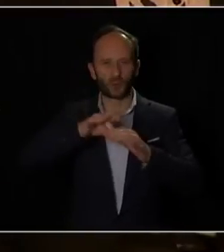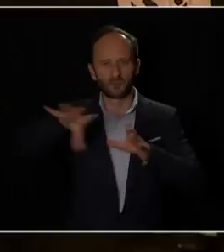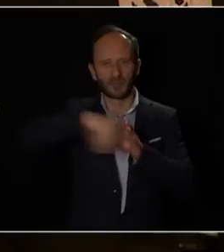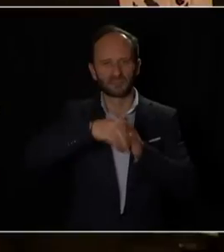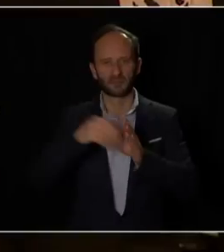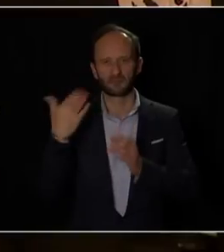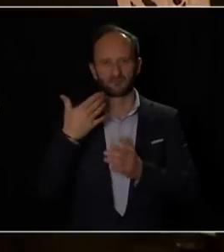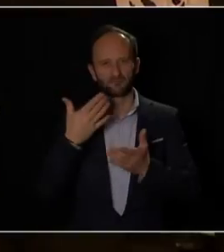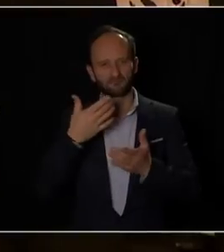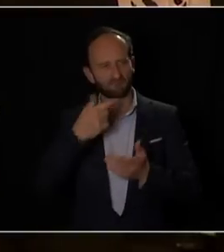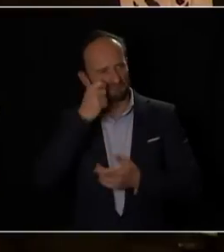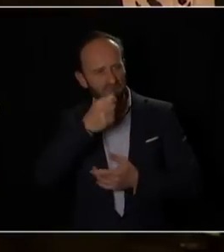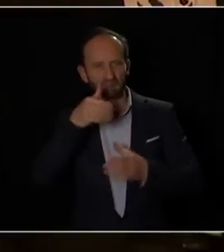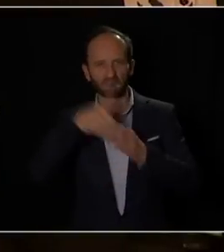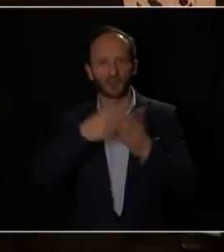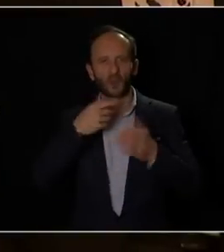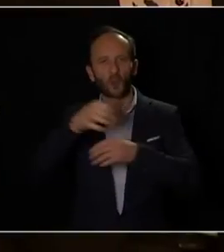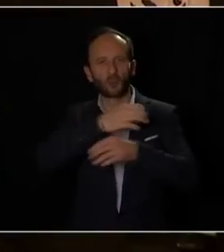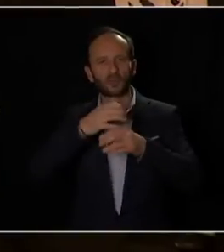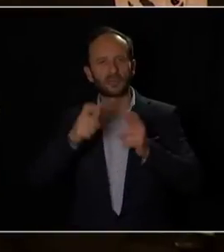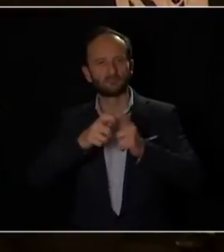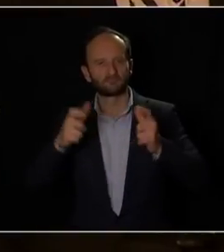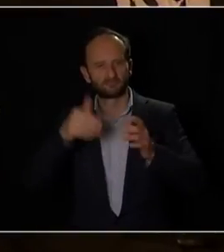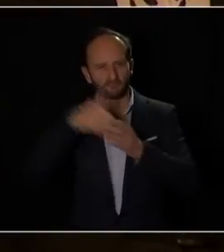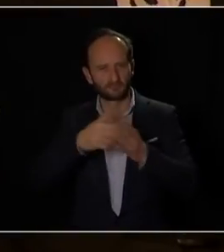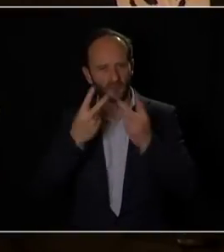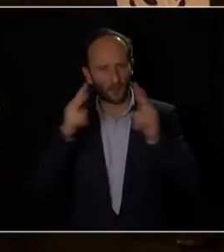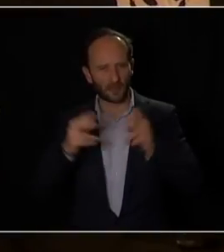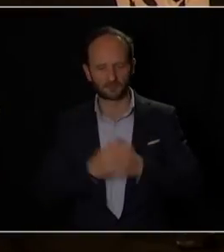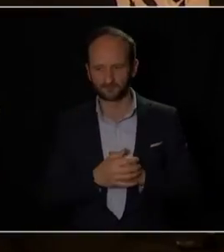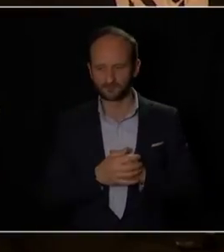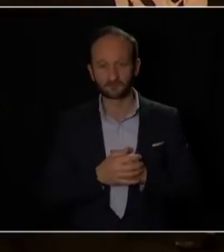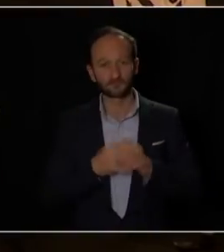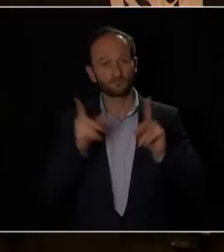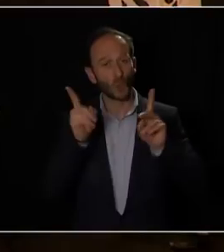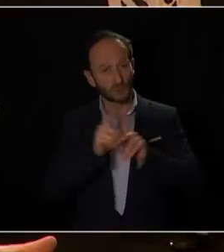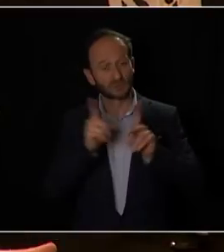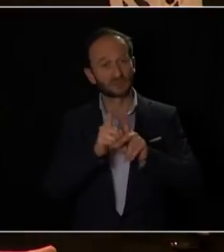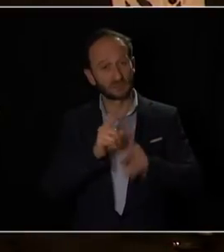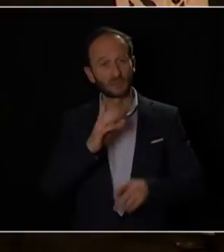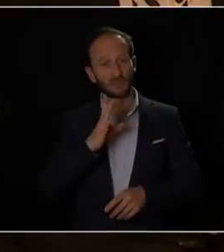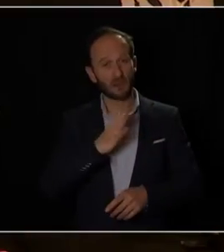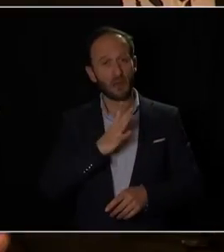salue de la communauté urbaine. J'ajouterai que nous avons, et ici